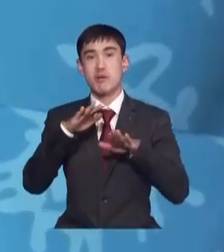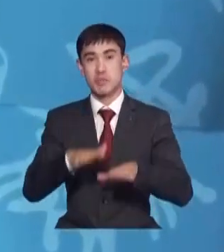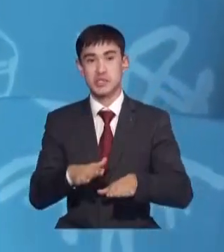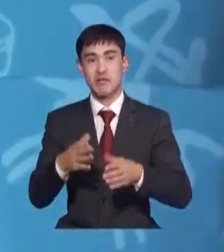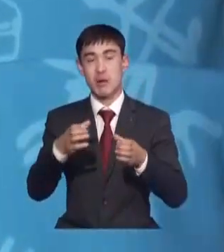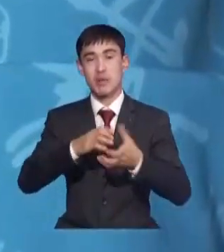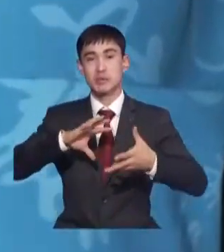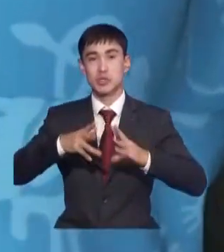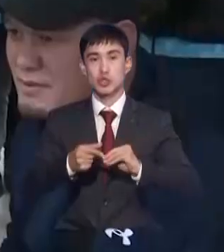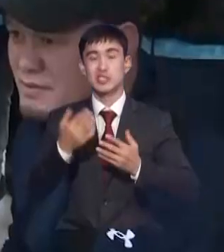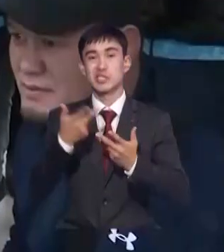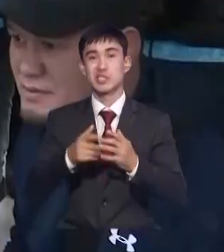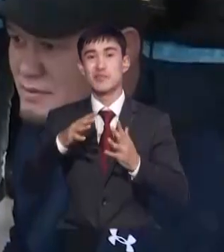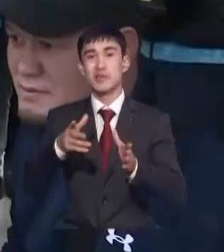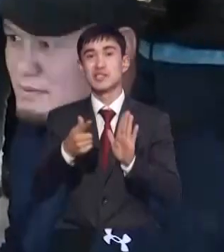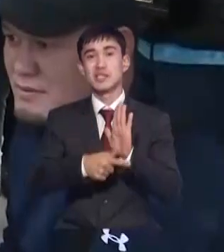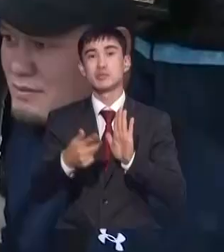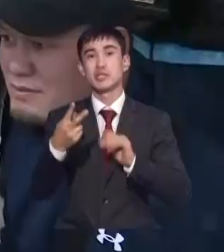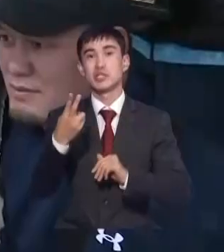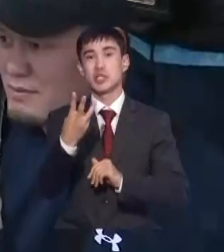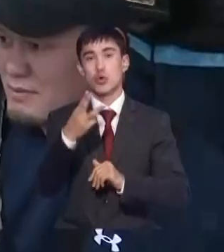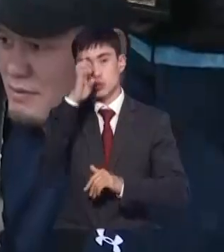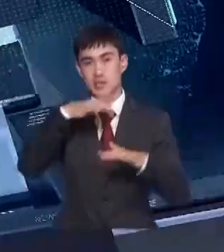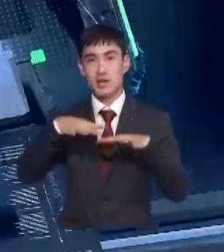место в командном зачете среди 73 стран.